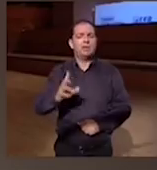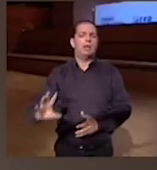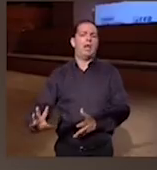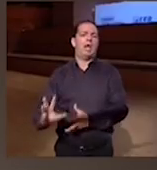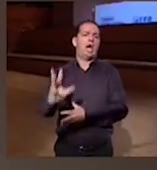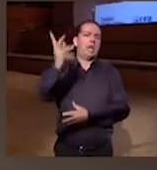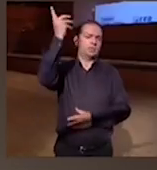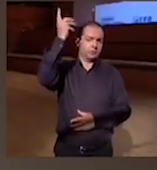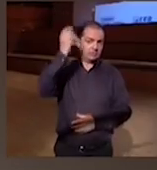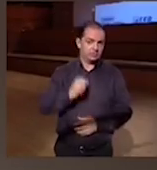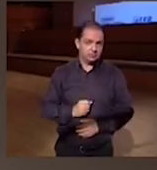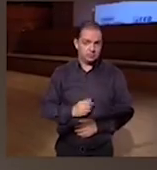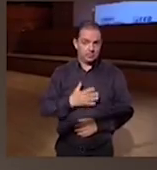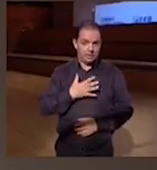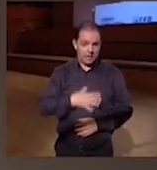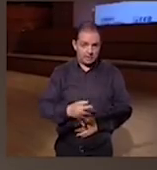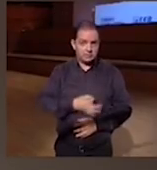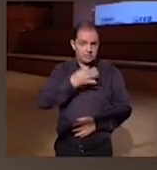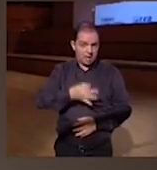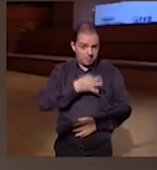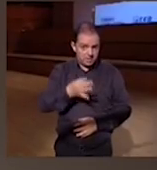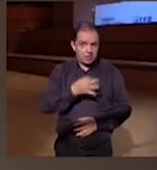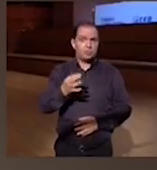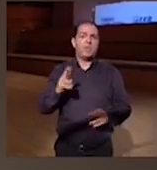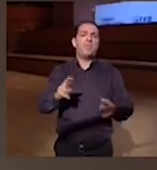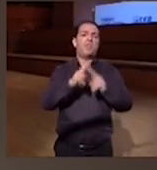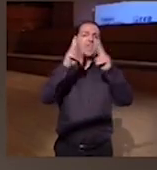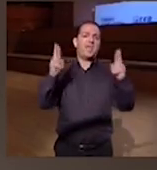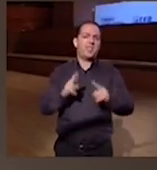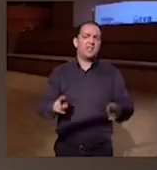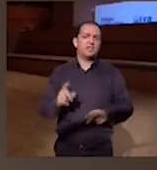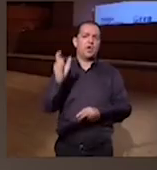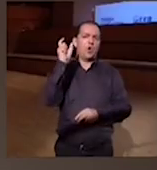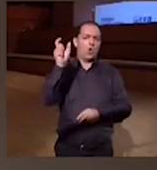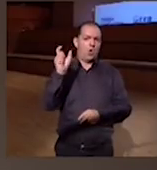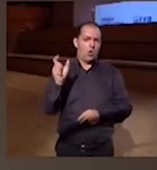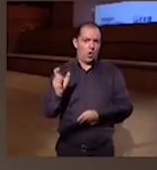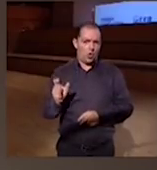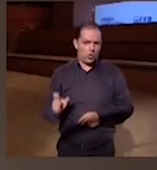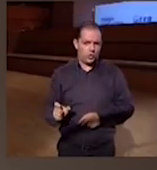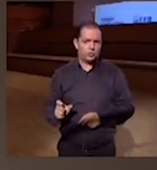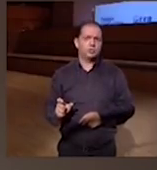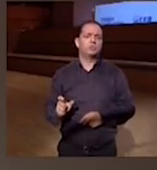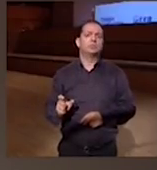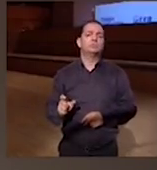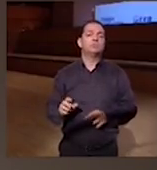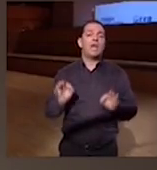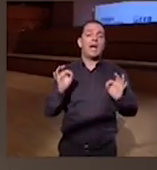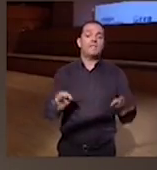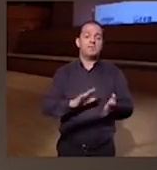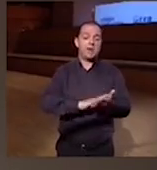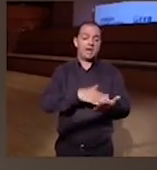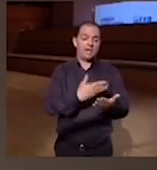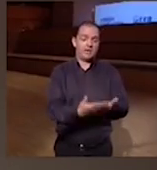Αν θέλουμε να μιλήσουμε με όρους διεθνείς και να μιλήσουμε και με την ακριβή μετάφραση του